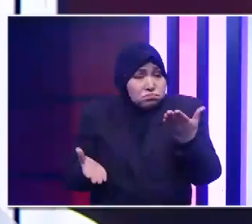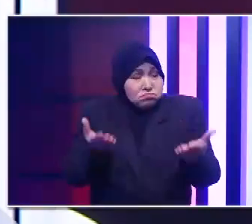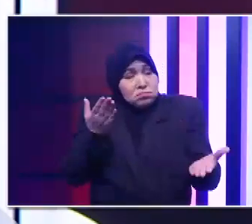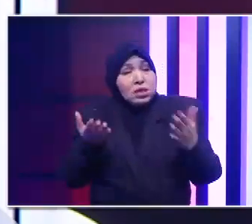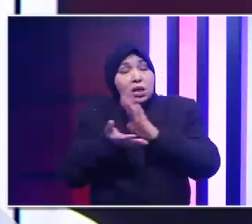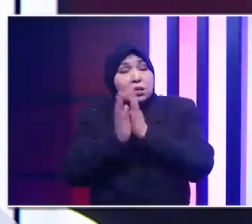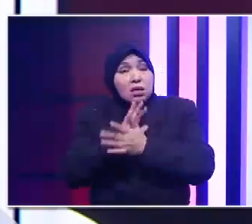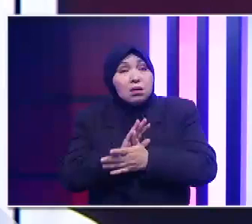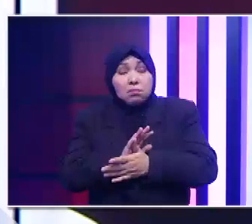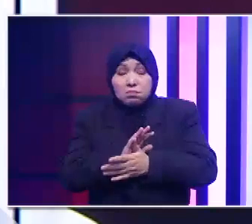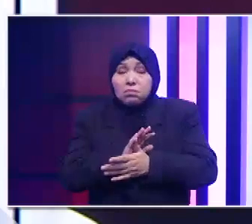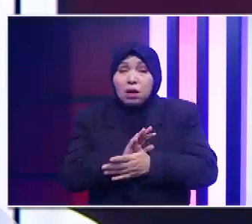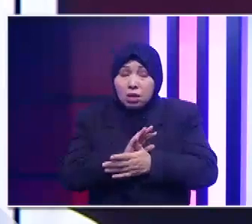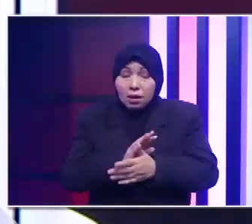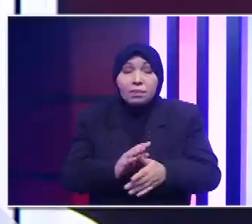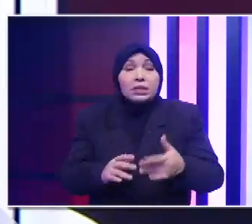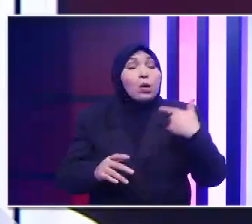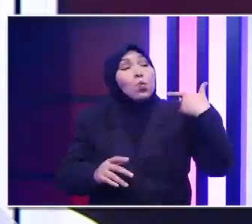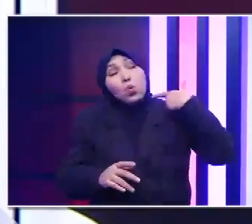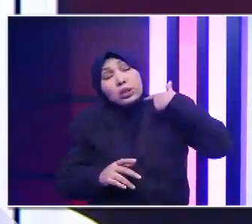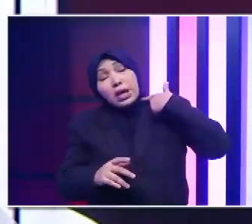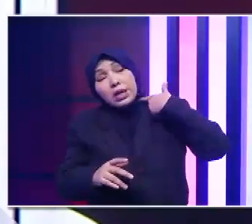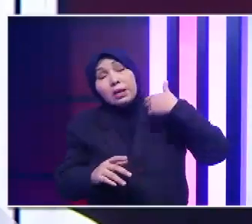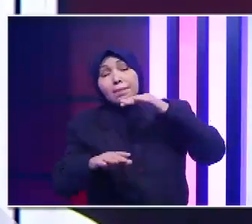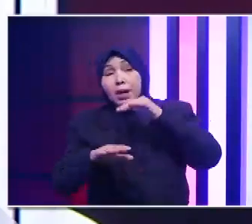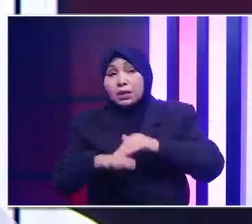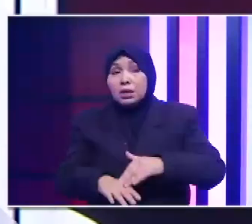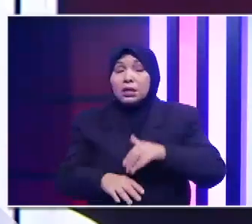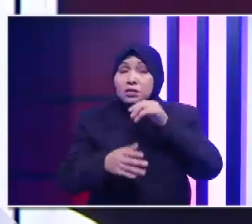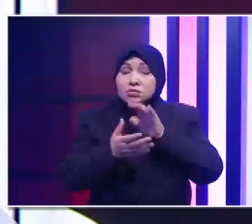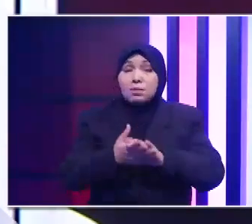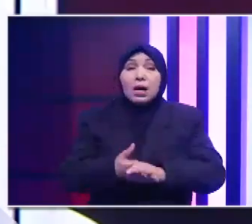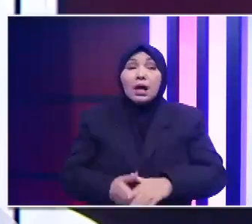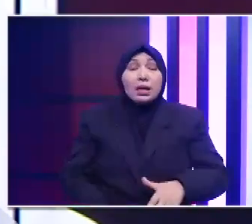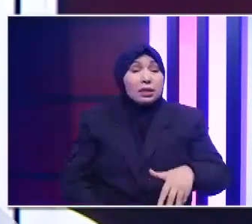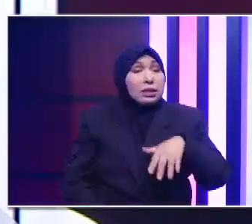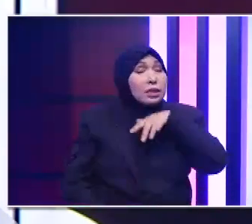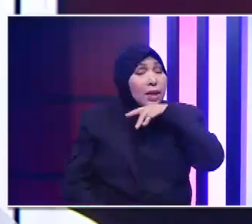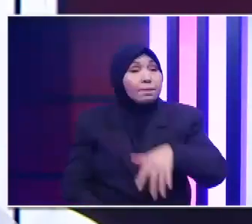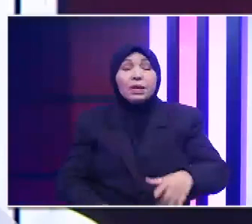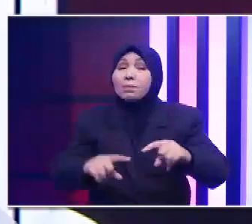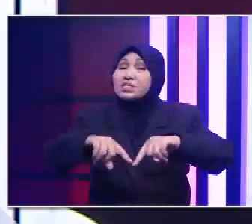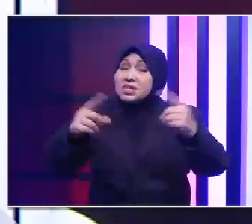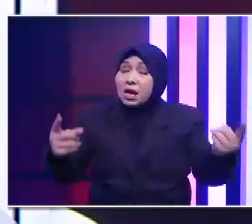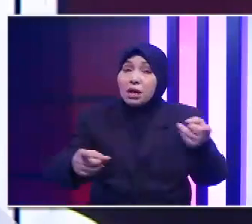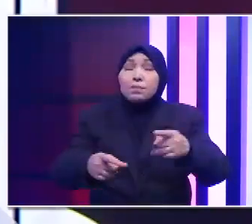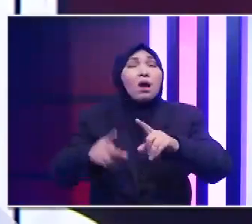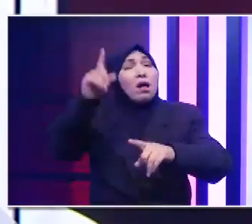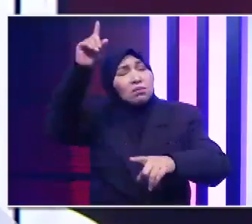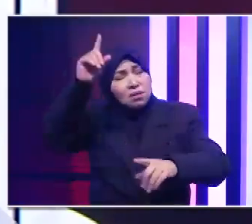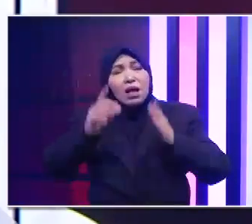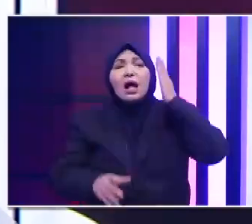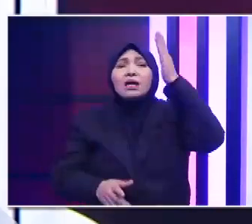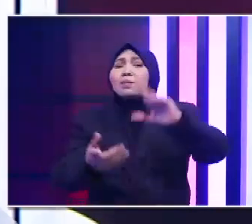jika nabi menceraikan kamu dari ini hutan kepada istri-istrinya di salam kalau nabi memohon menceraikan kamu Allah akan